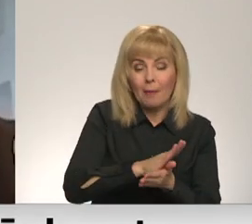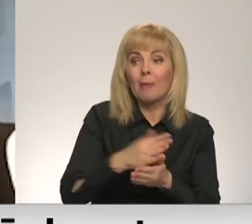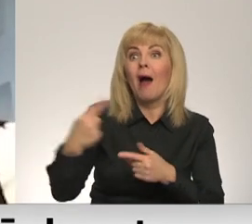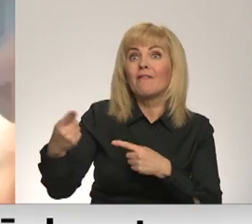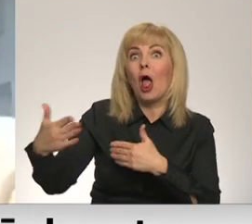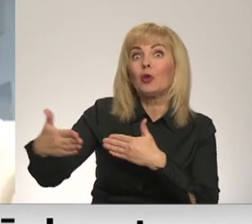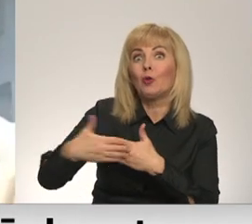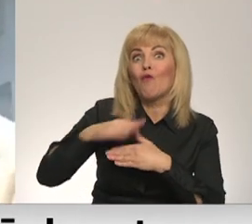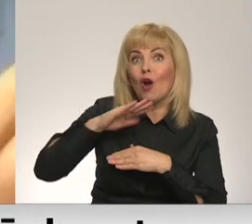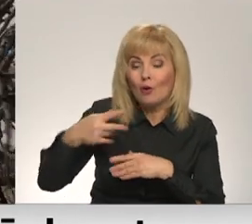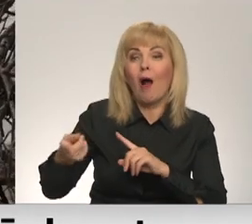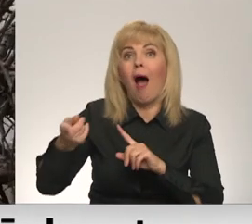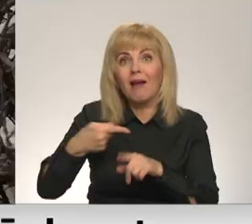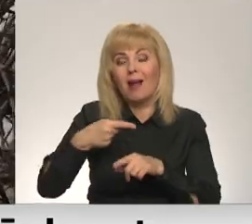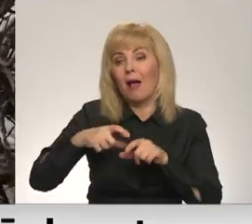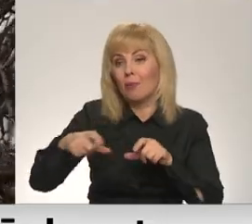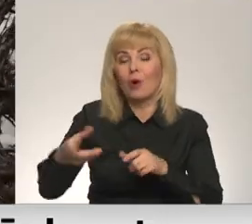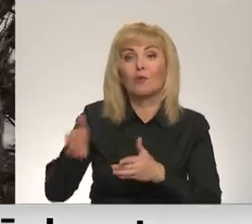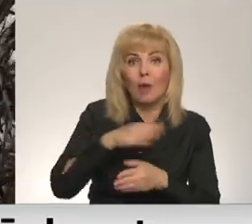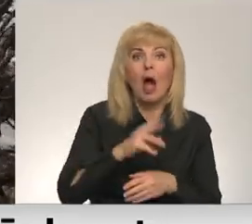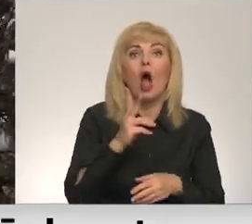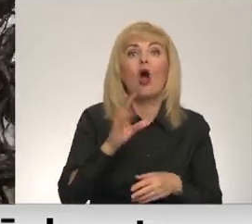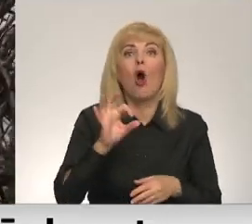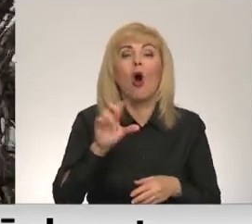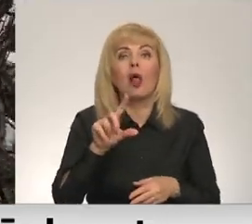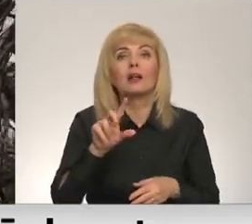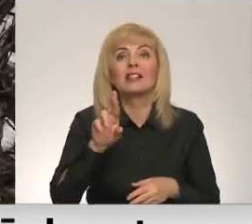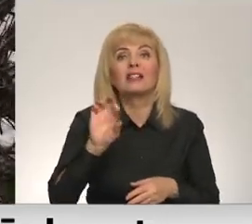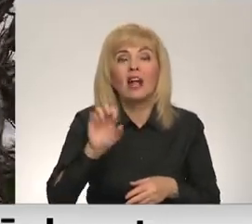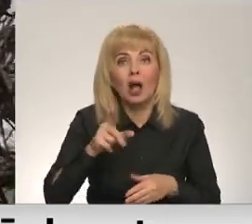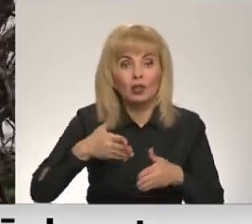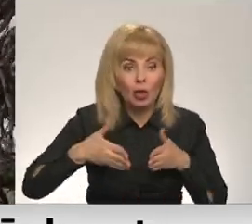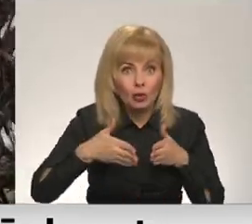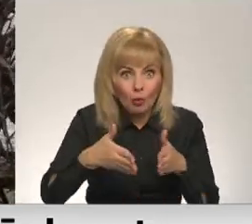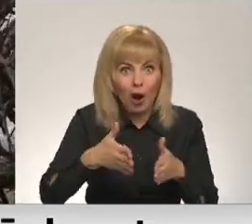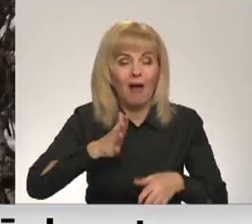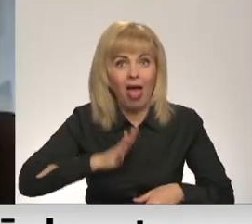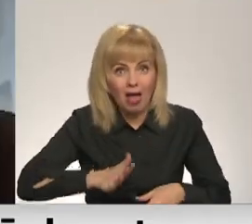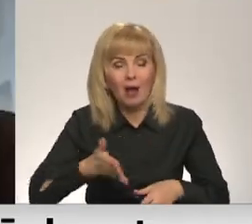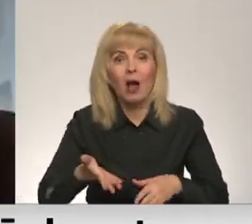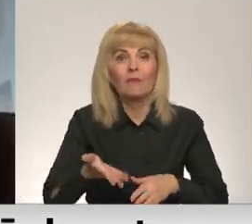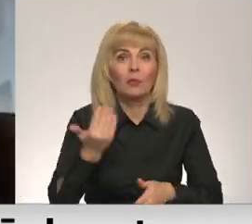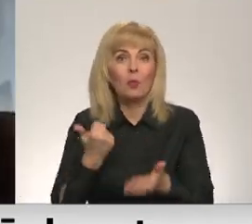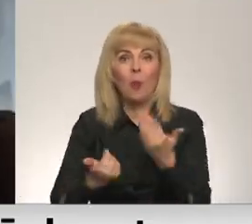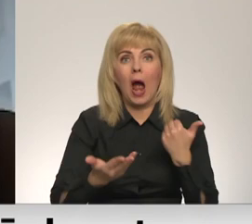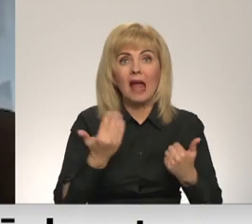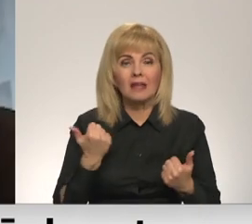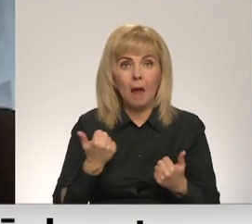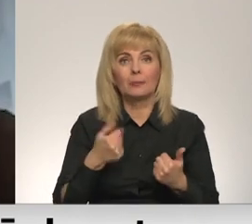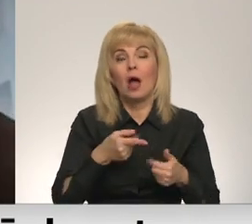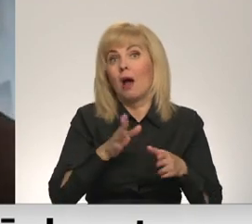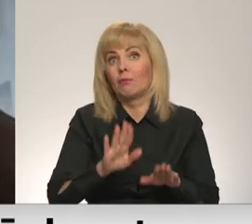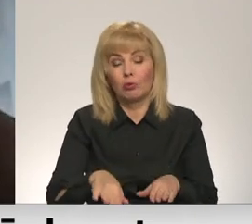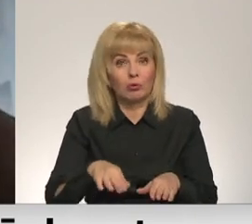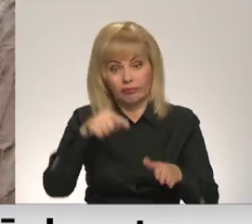tā, kad nācās pat arī to, kur bija kolkas raga spriežu taka, pat to norādu nācās ņemt nost, jo savādāk viņi būtu